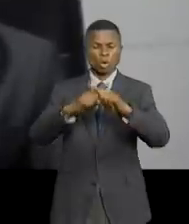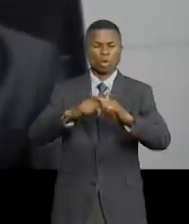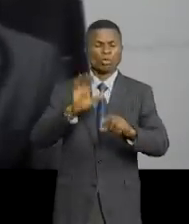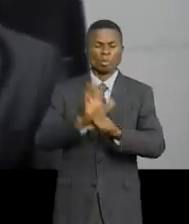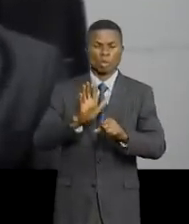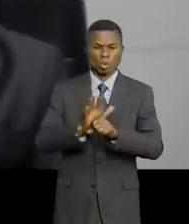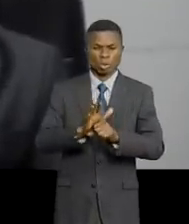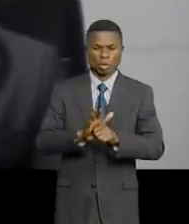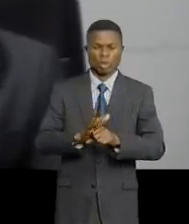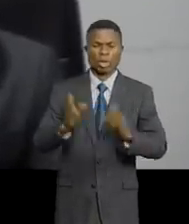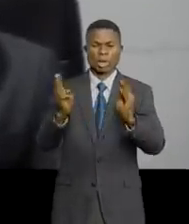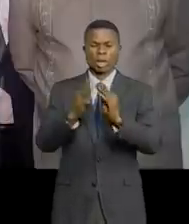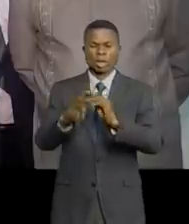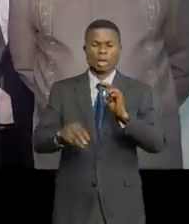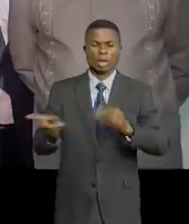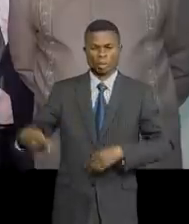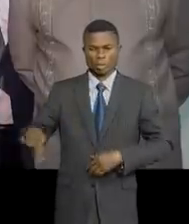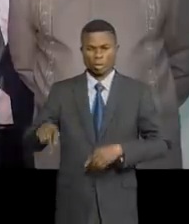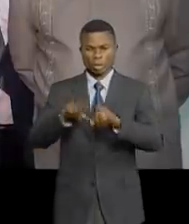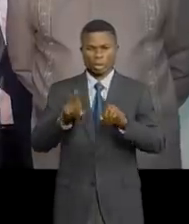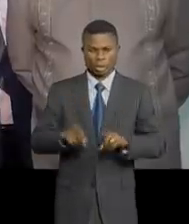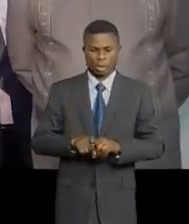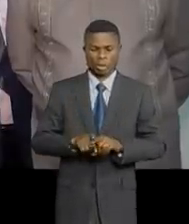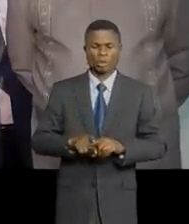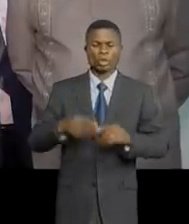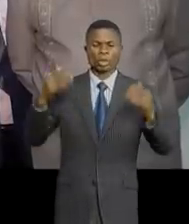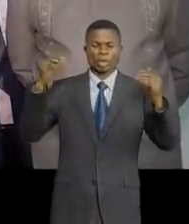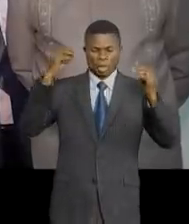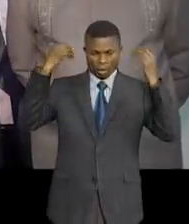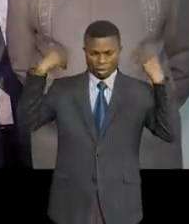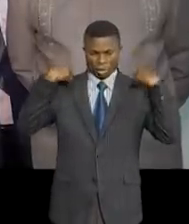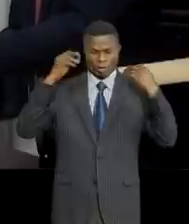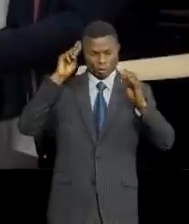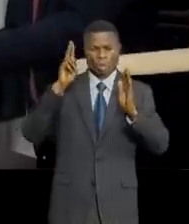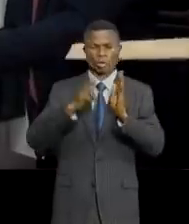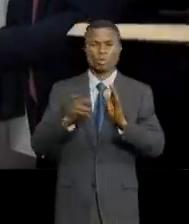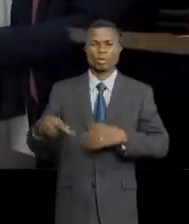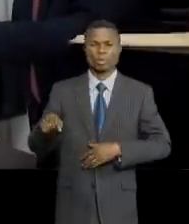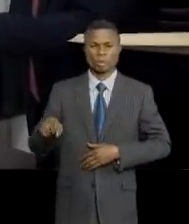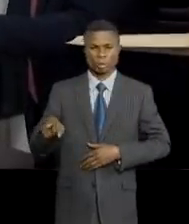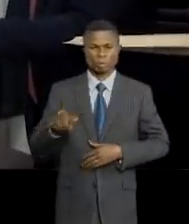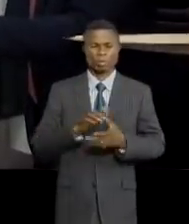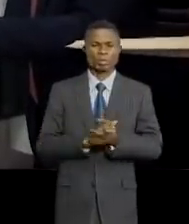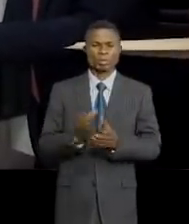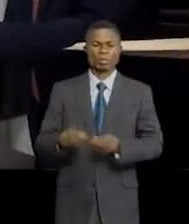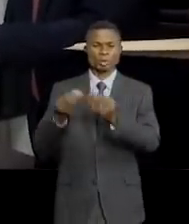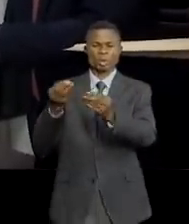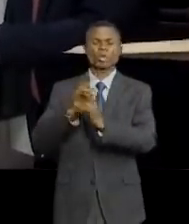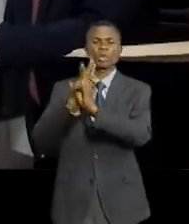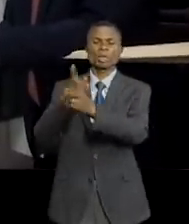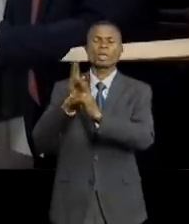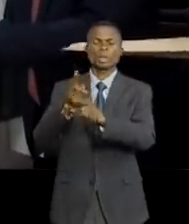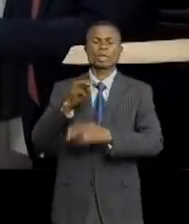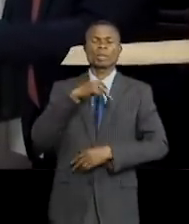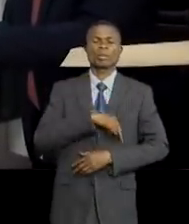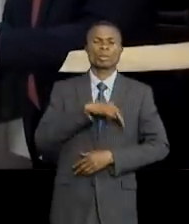entre l'Assemblée provinciale et l'exécutif. Nous avons bien voulu aussi lui remettre le rapport de la